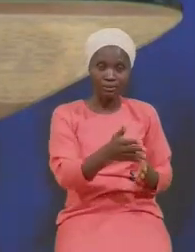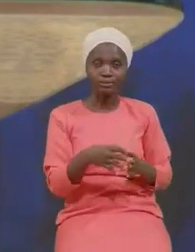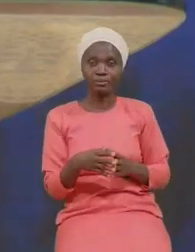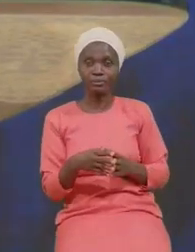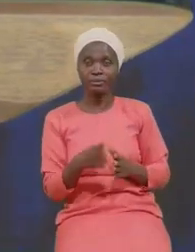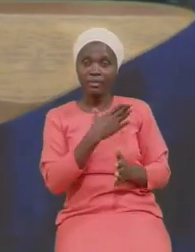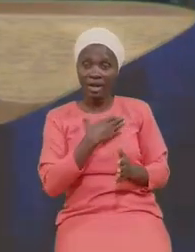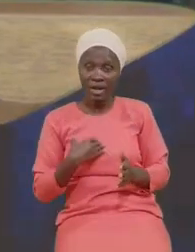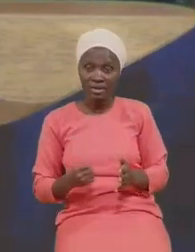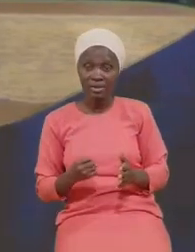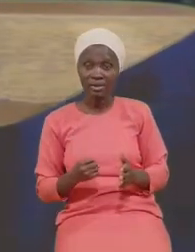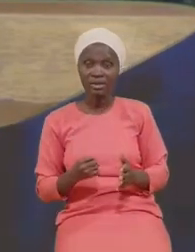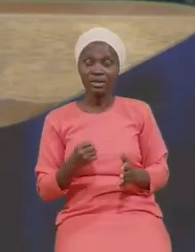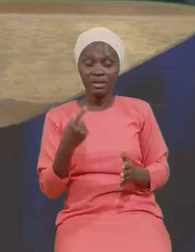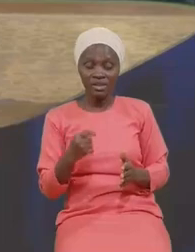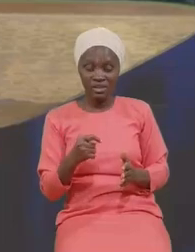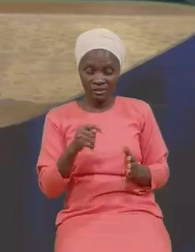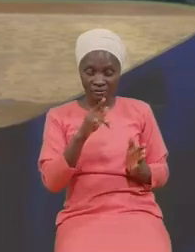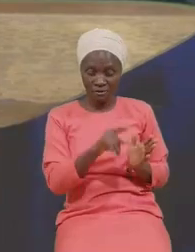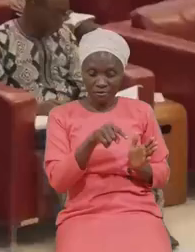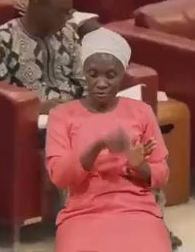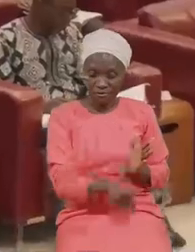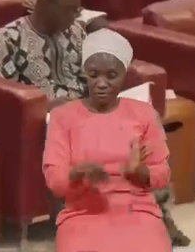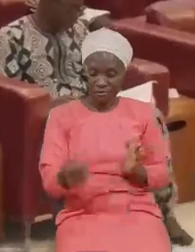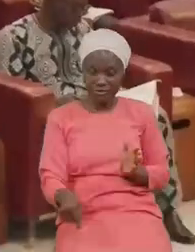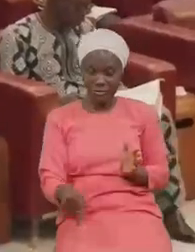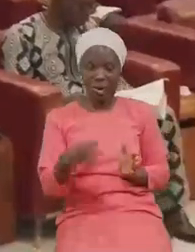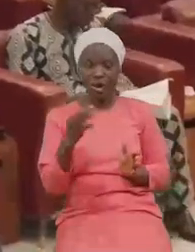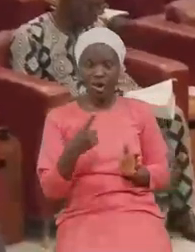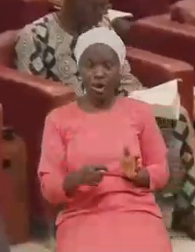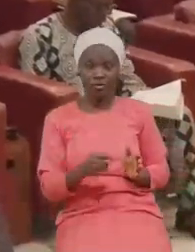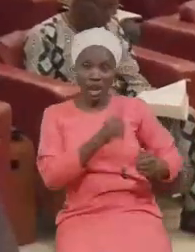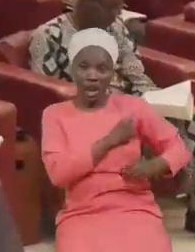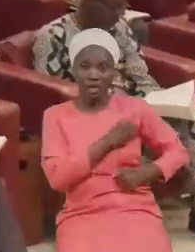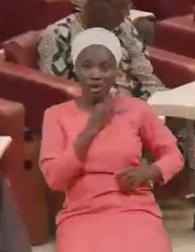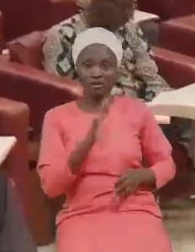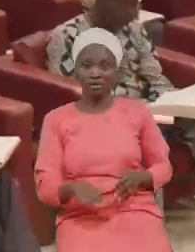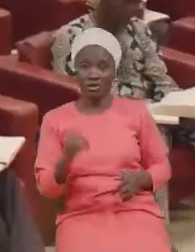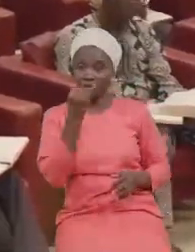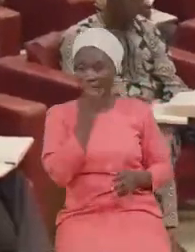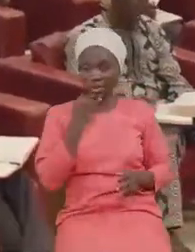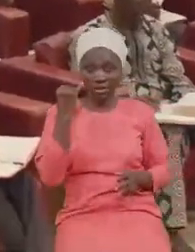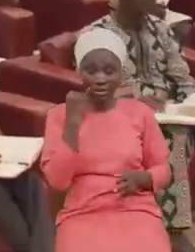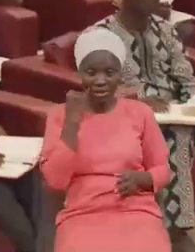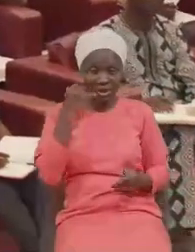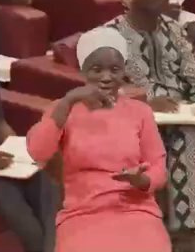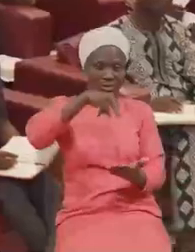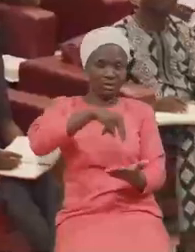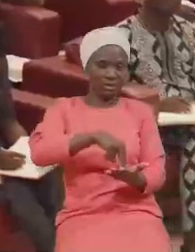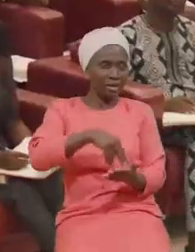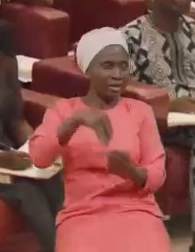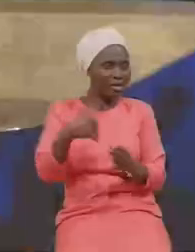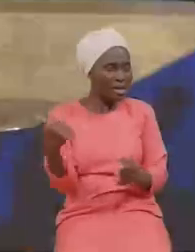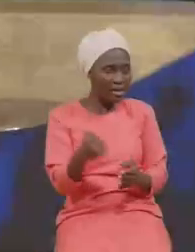et les pieds de l'armée des enfants Israël alors foule tous les lieux